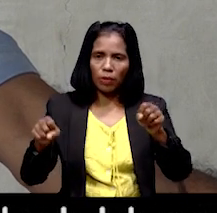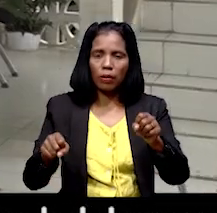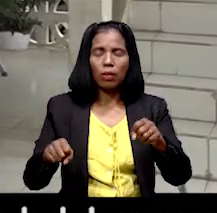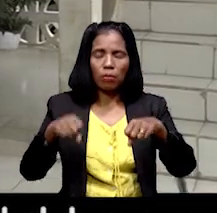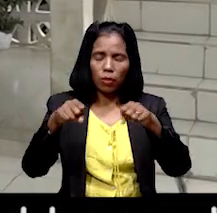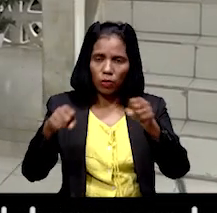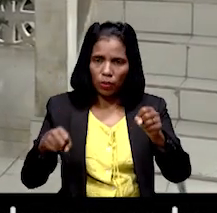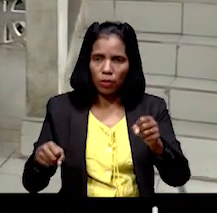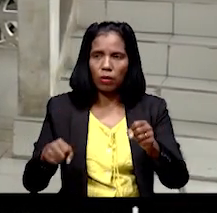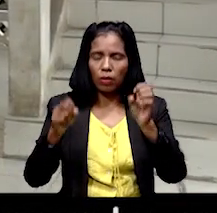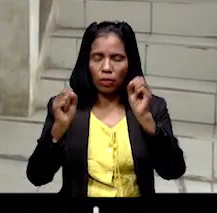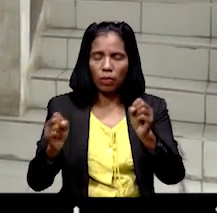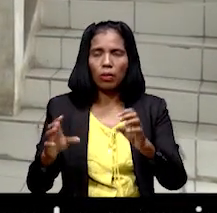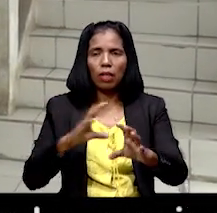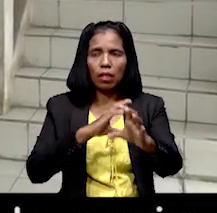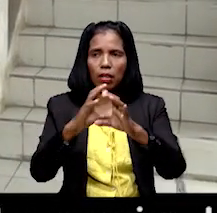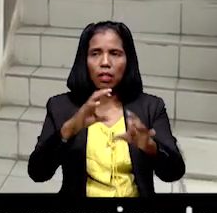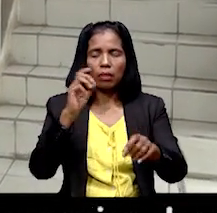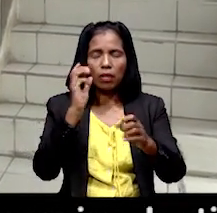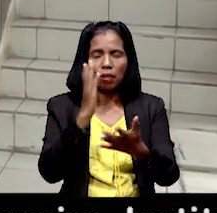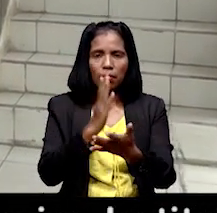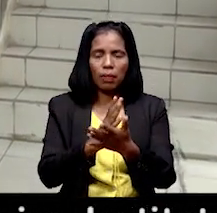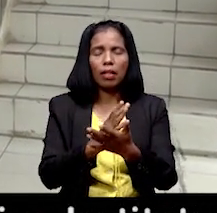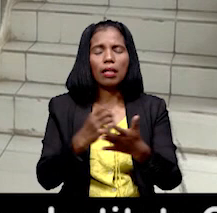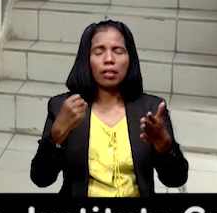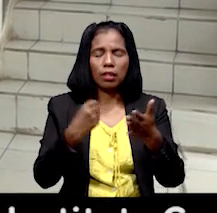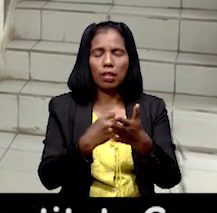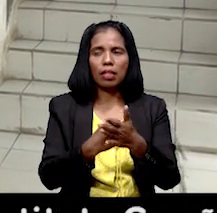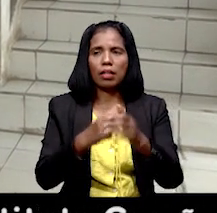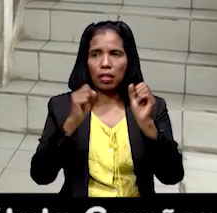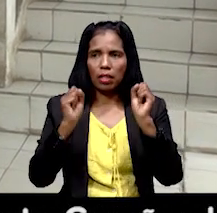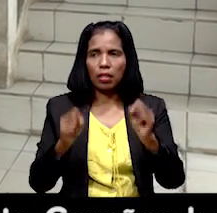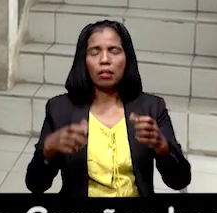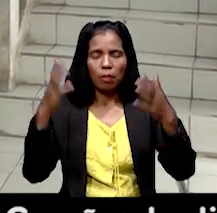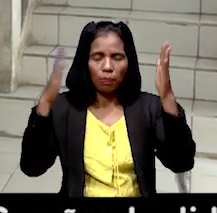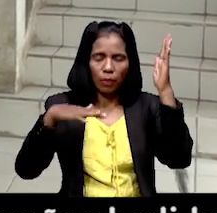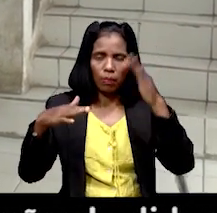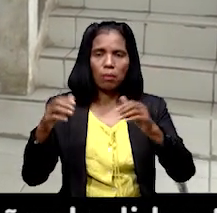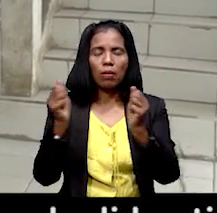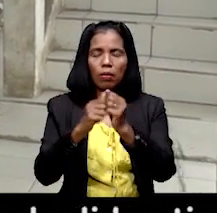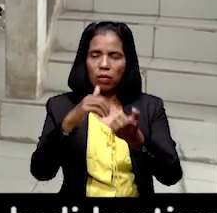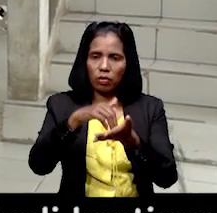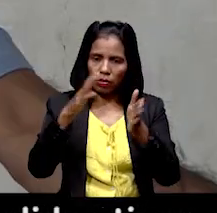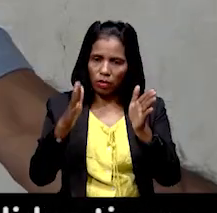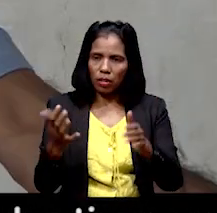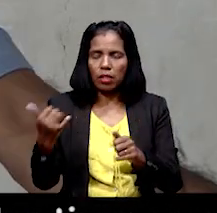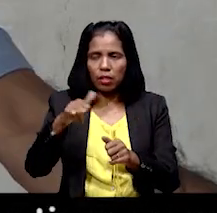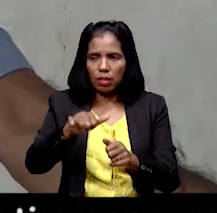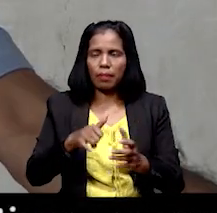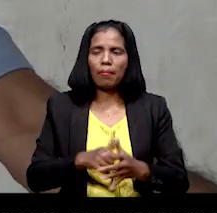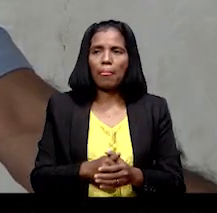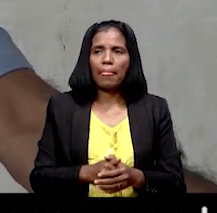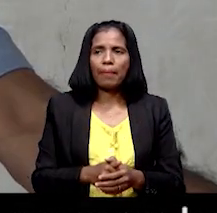homotor no careta, atunune prevene acidente de tráfico no conflito entre estudante Sira. Kita si atua